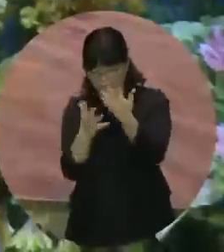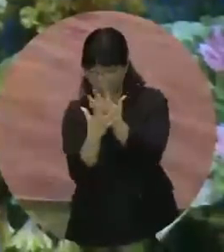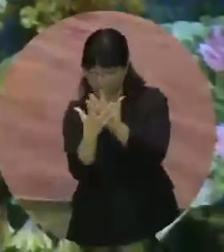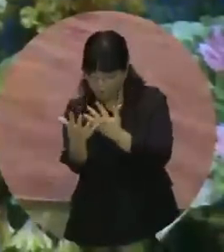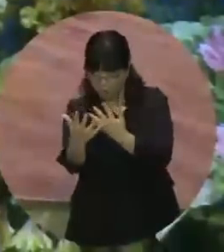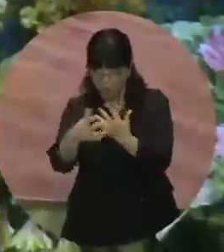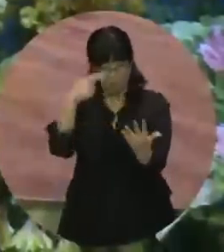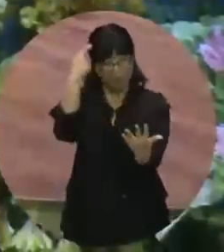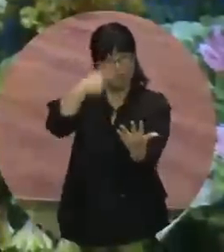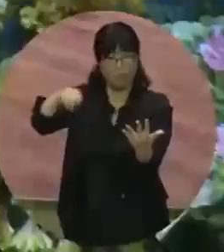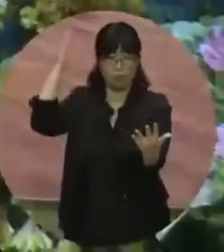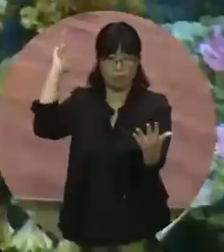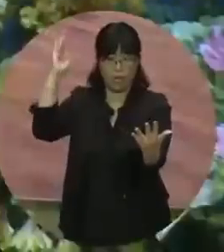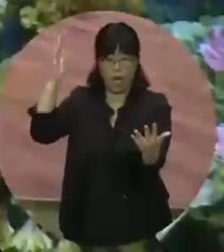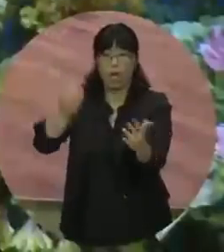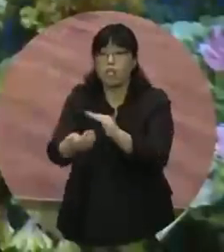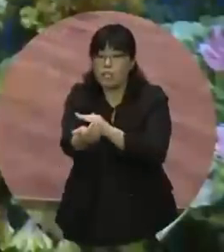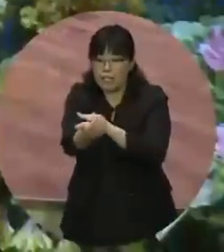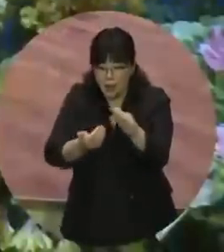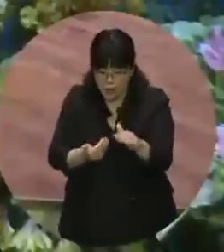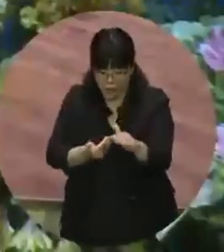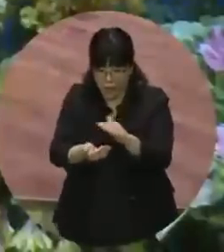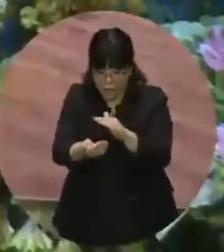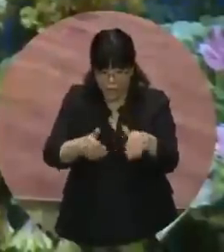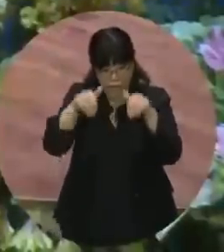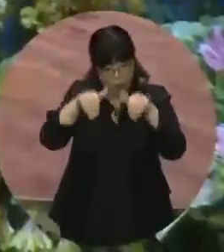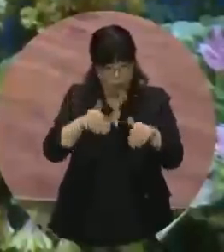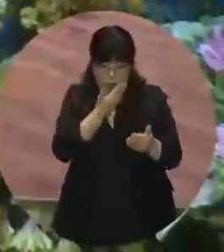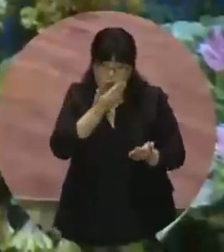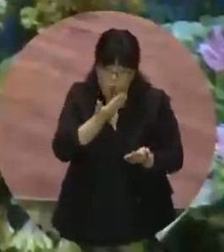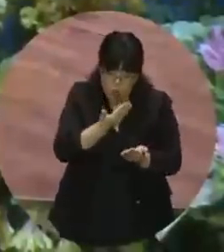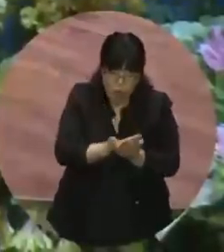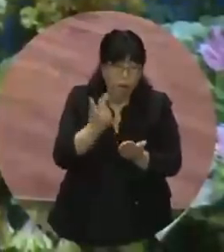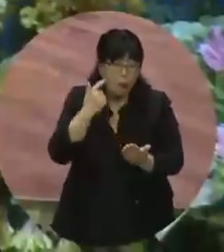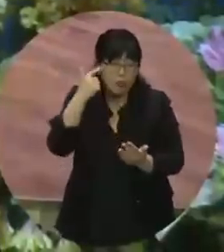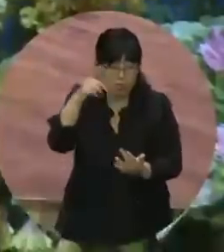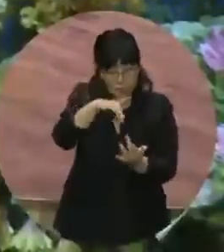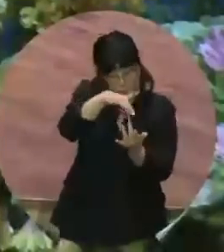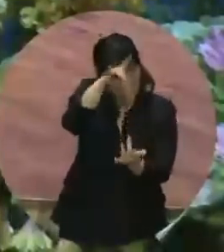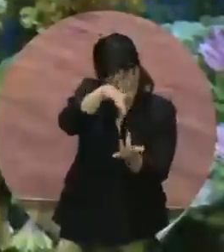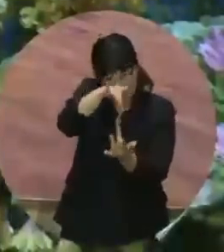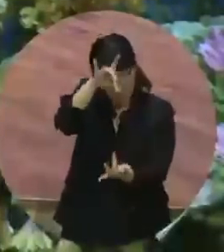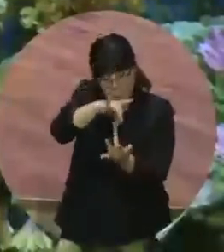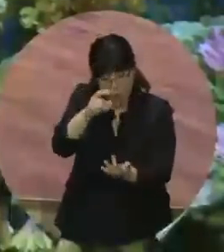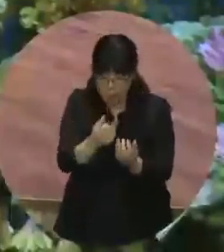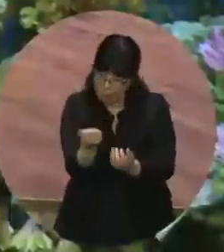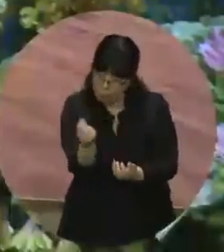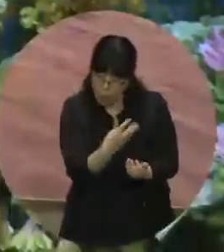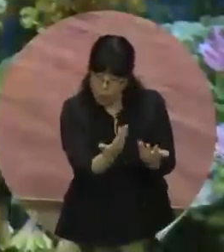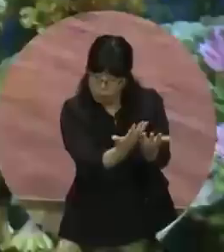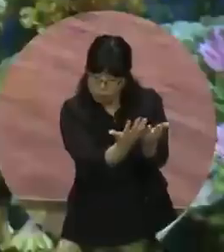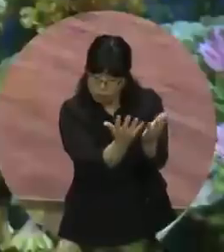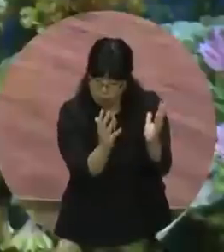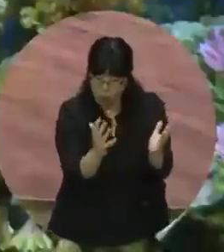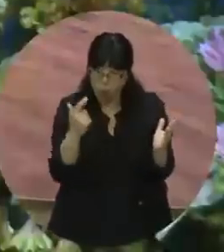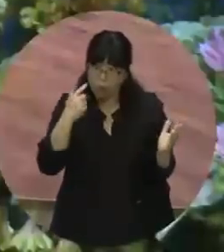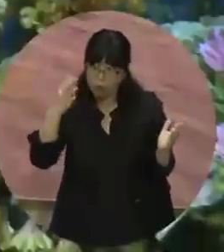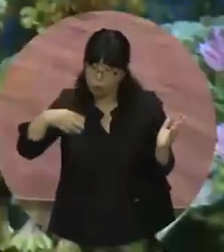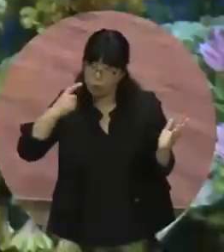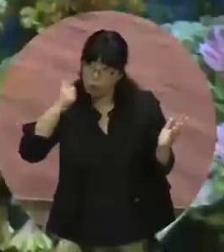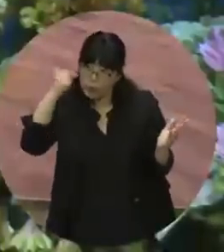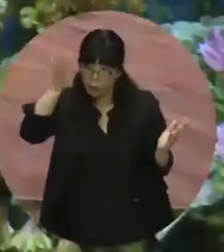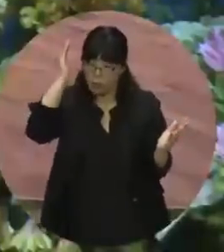것인가 하는 부분들도 많이 전략적으로 때로는 뭐 새벽 1시, 2시까지도 그런 대화를 여러 가지로 지금 개혁을 하기